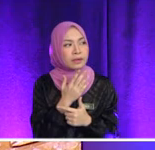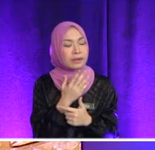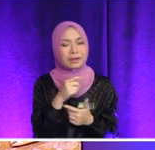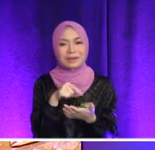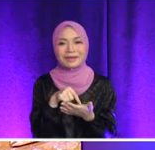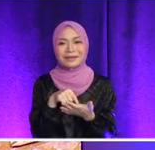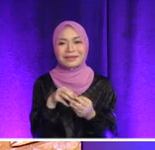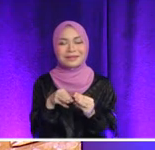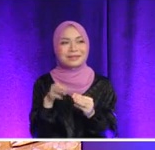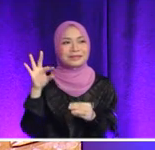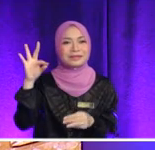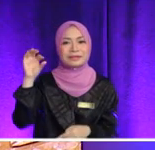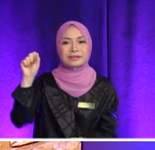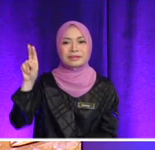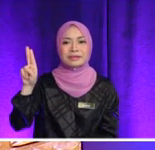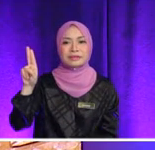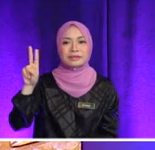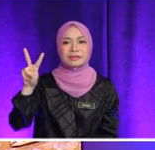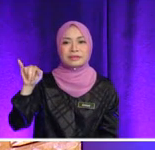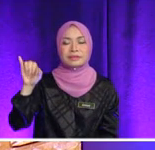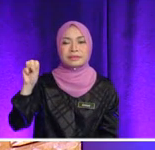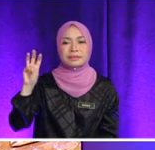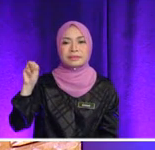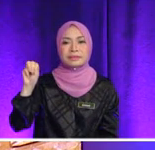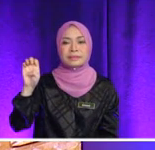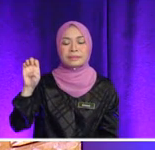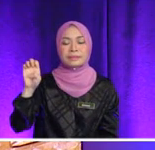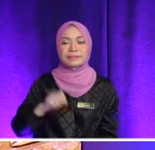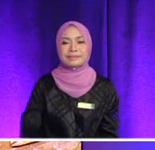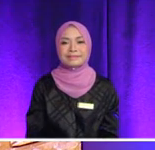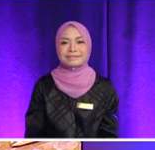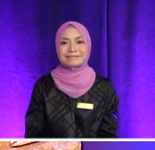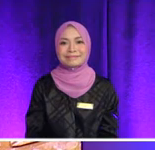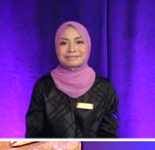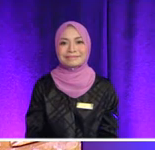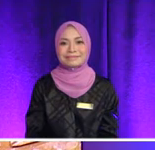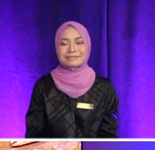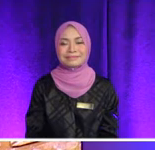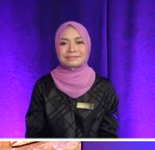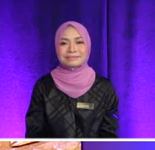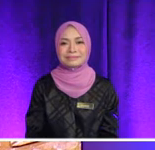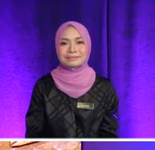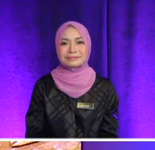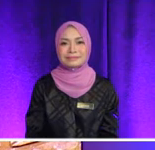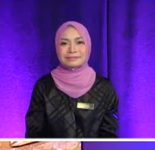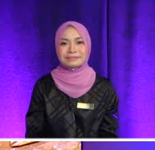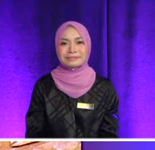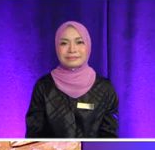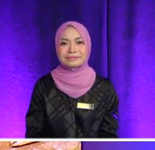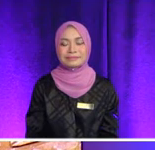kepada warna merah oke ada berubah aliran dan boleh menjadi